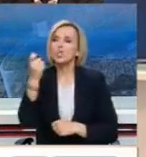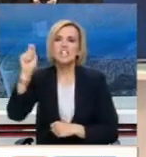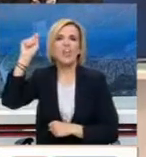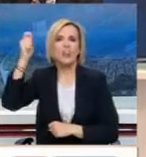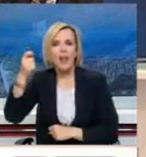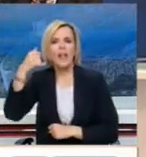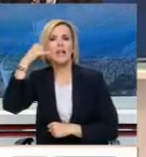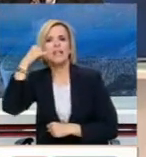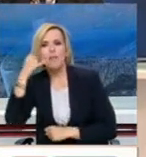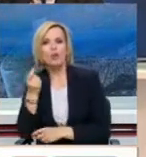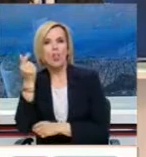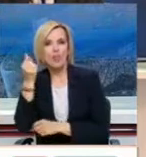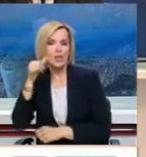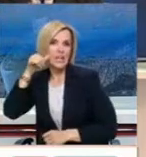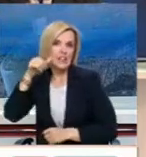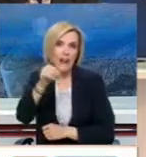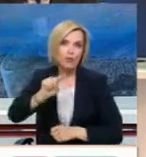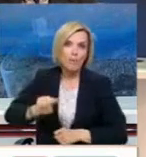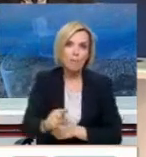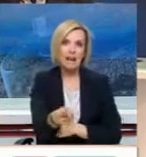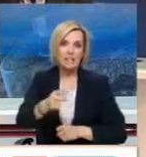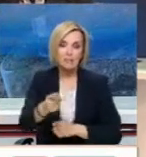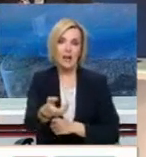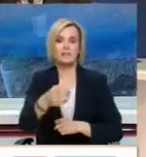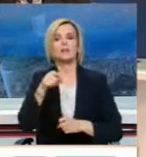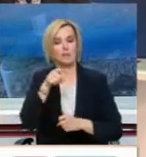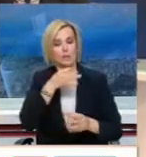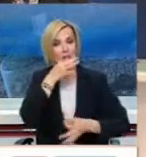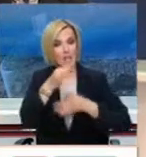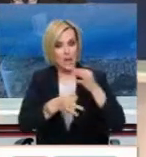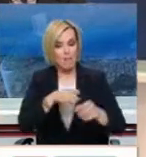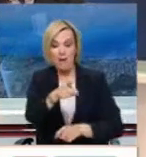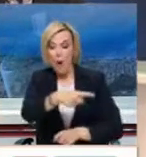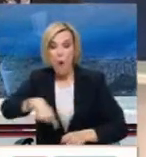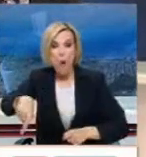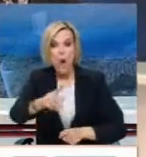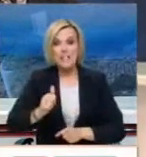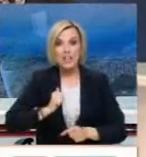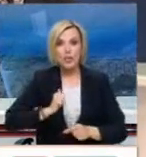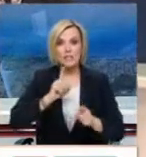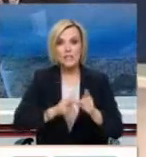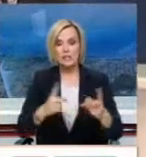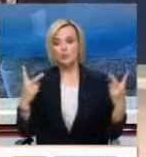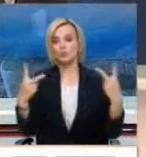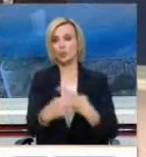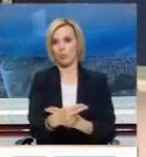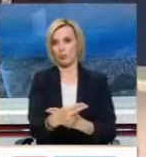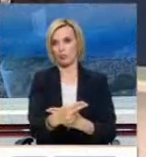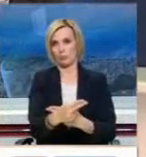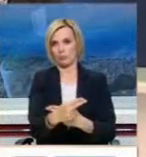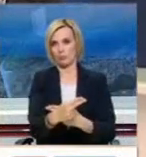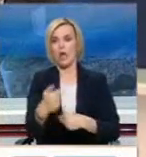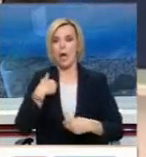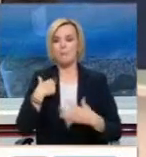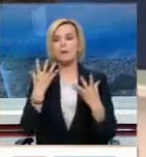χρεών. Μετά από την πρωτοβουλία μας και τις δημόσιες ανακοινώσεις μου, ακολούθησε πολύωρη